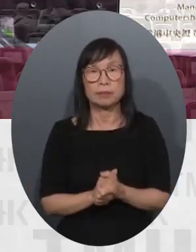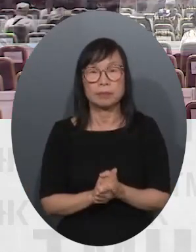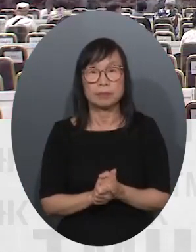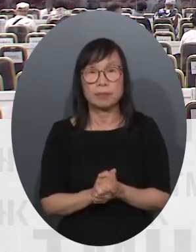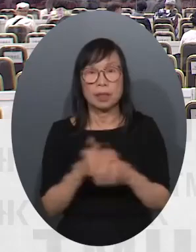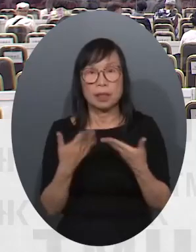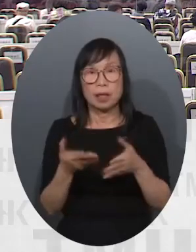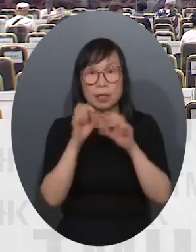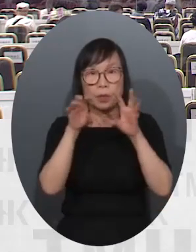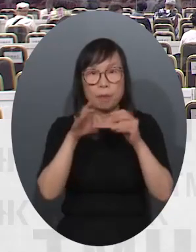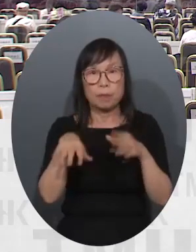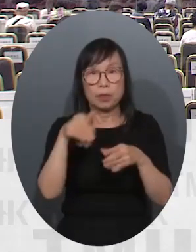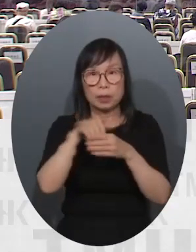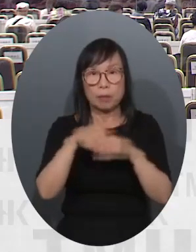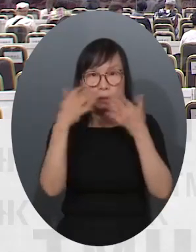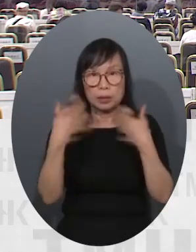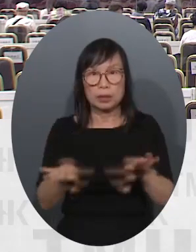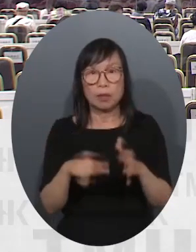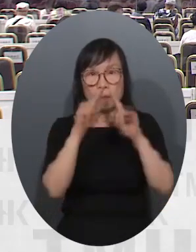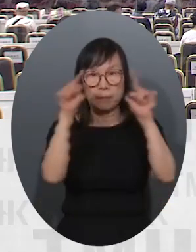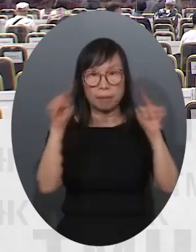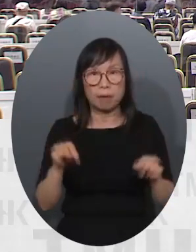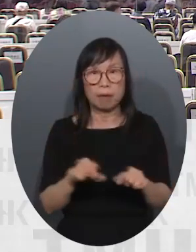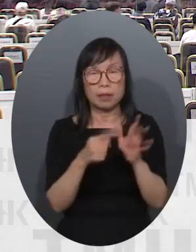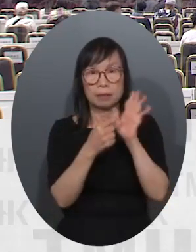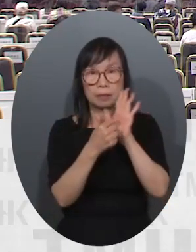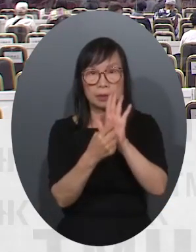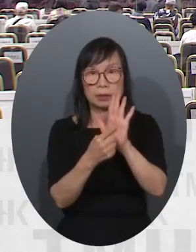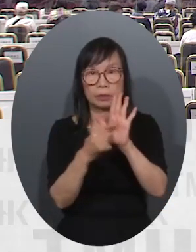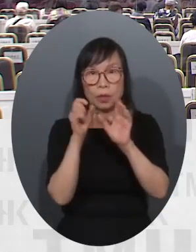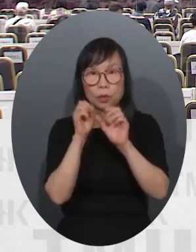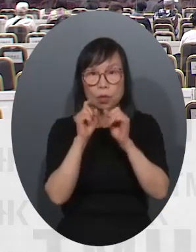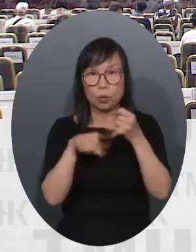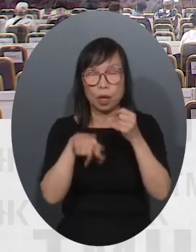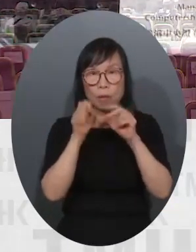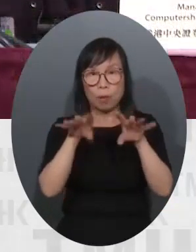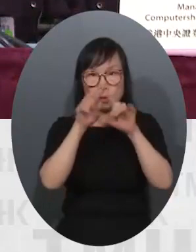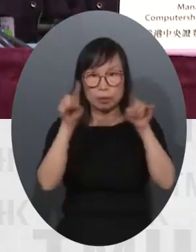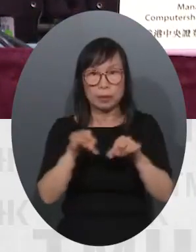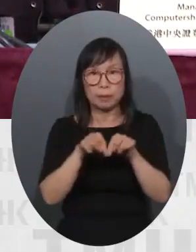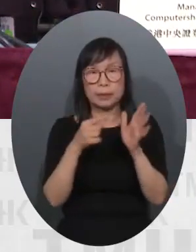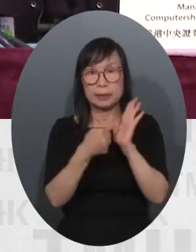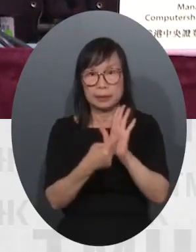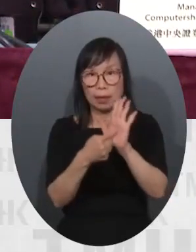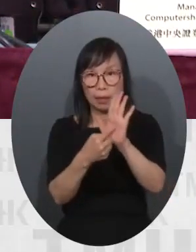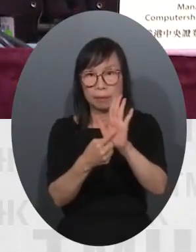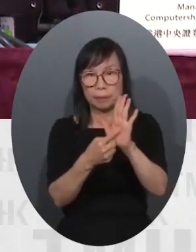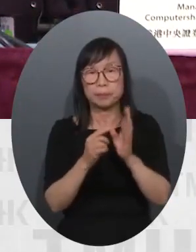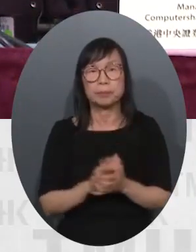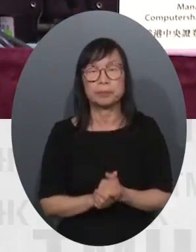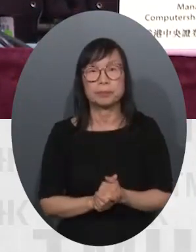我現在宣布投票結束，屏幕上將會顯示投票結果。投票結果現在顯示在屏幕